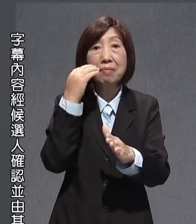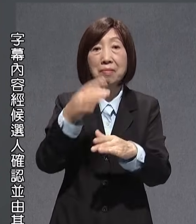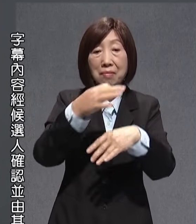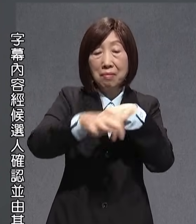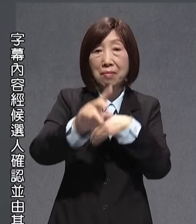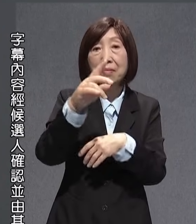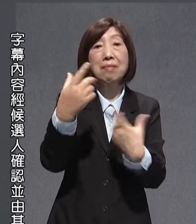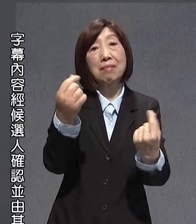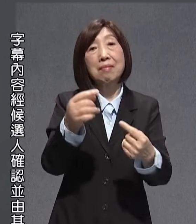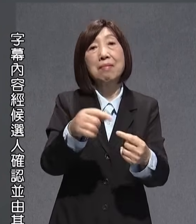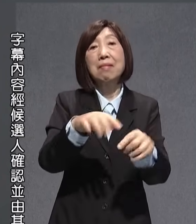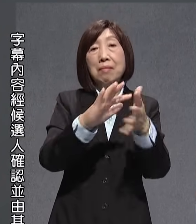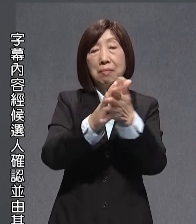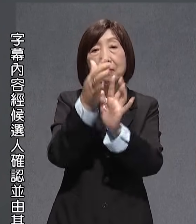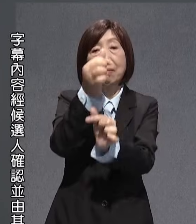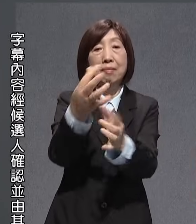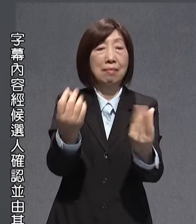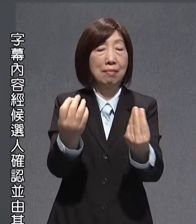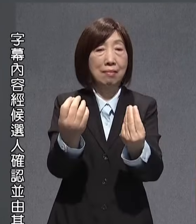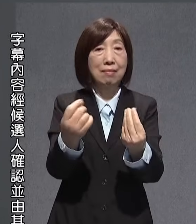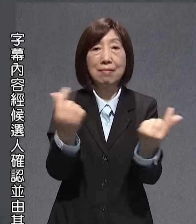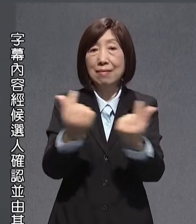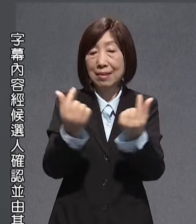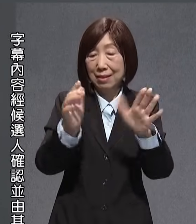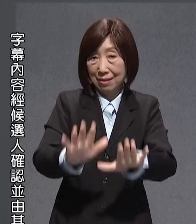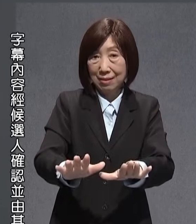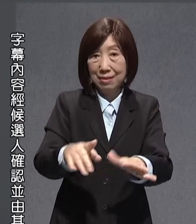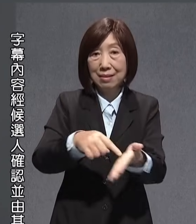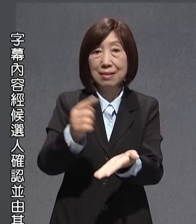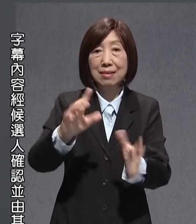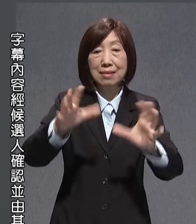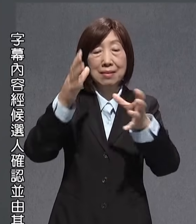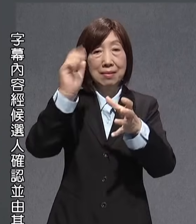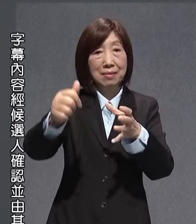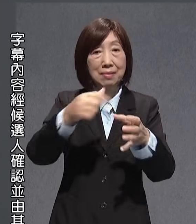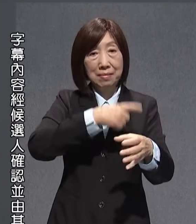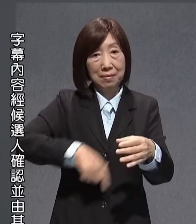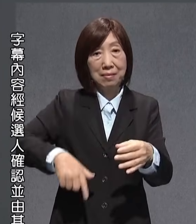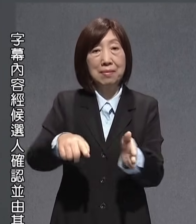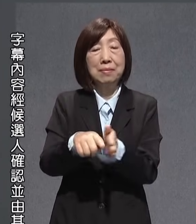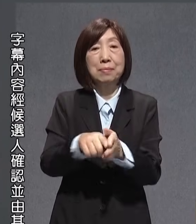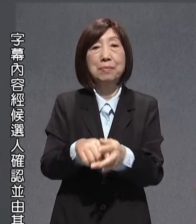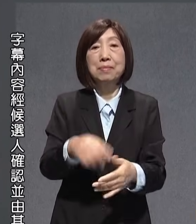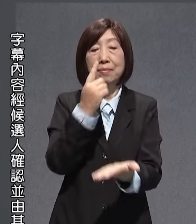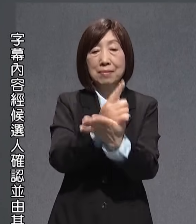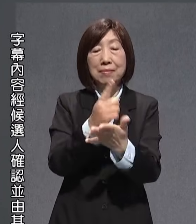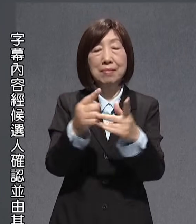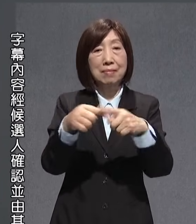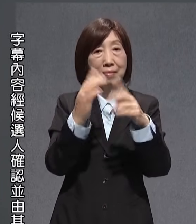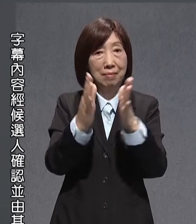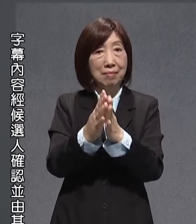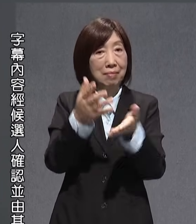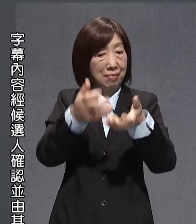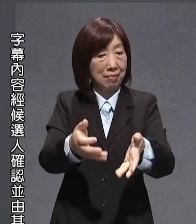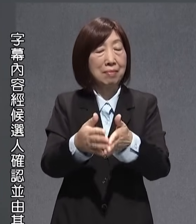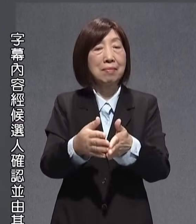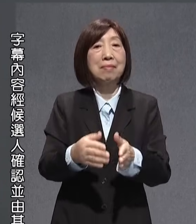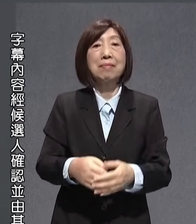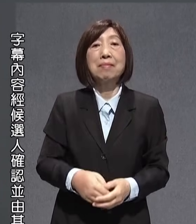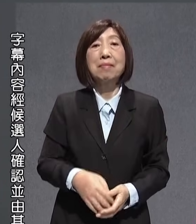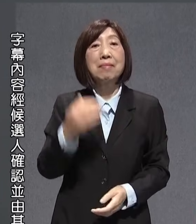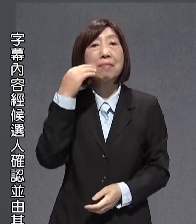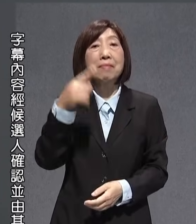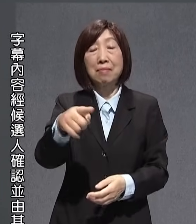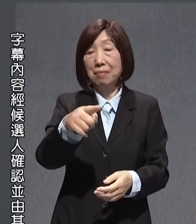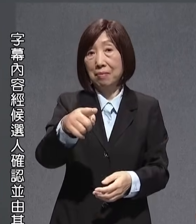够完整，就像是在这一场总统大选当中，每一个人都非常重要，如果